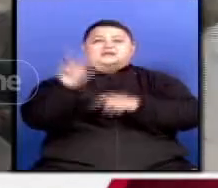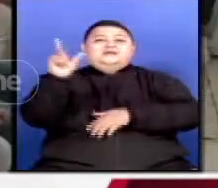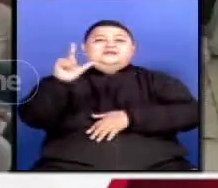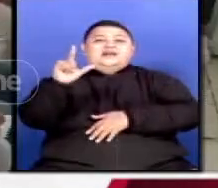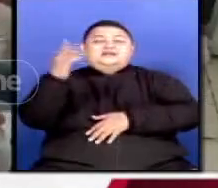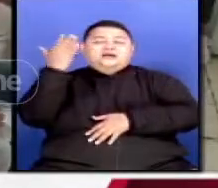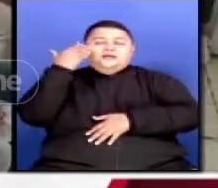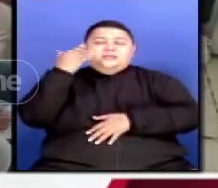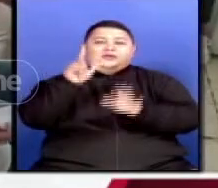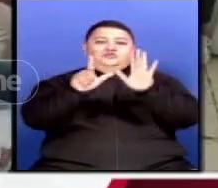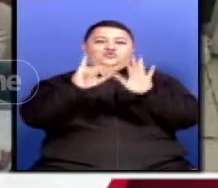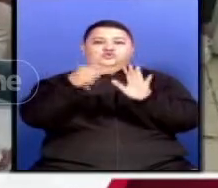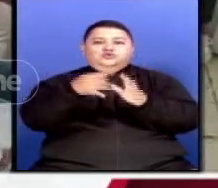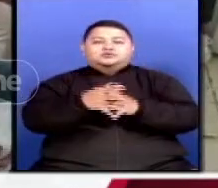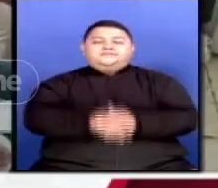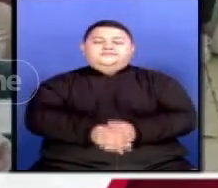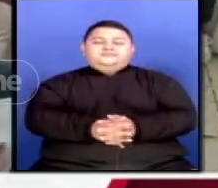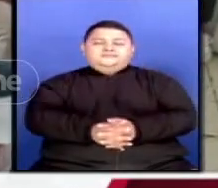lalu.